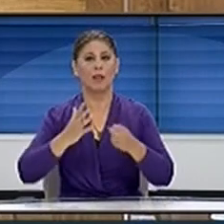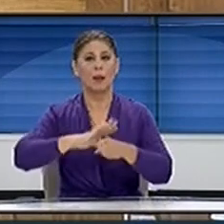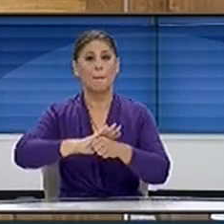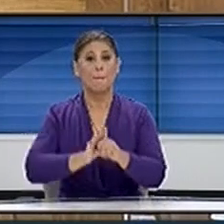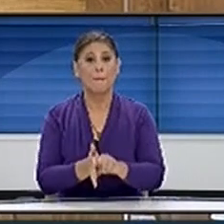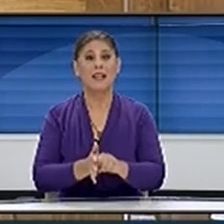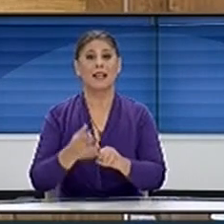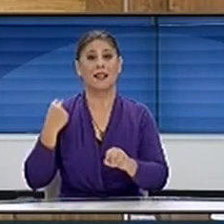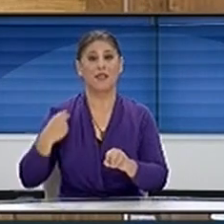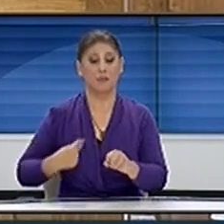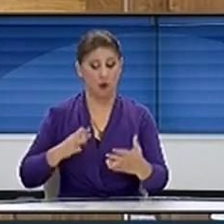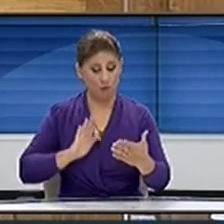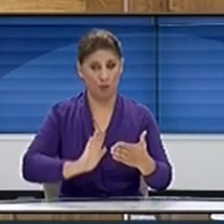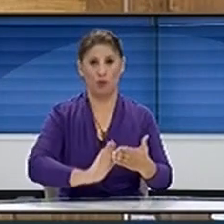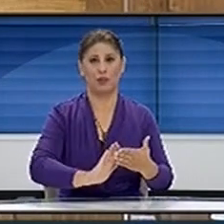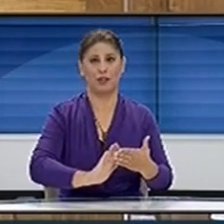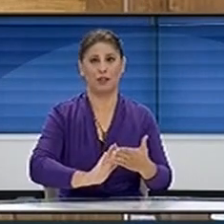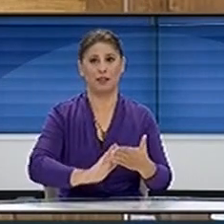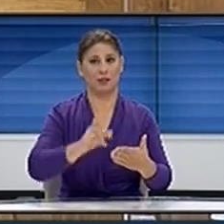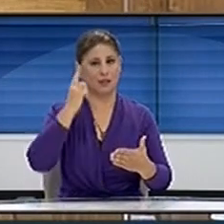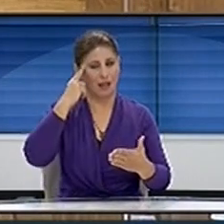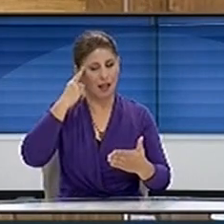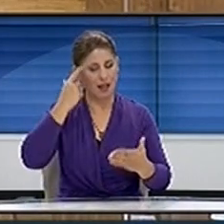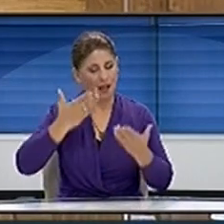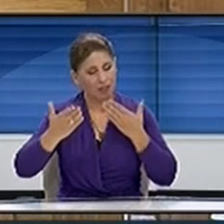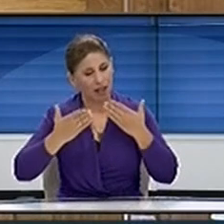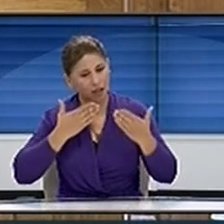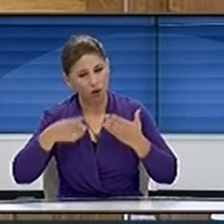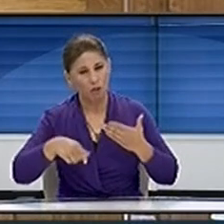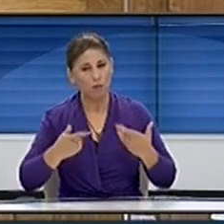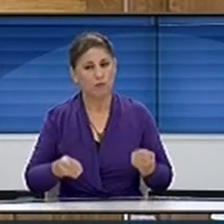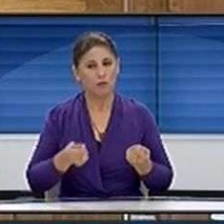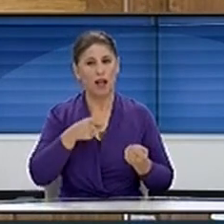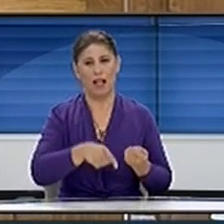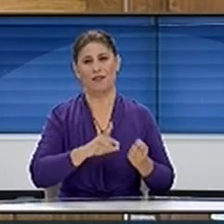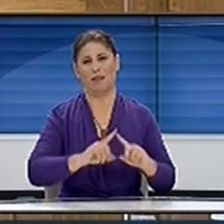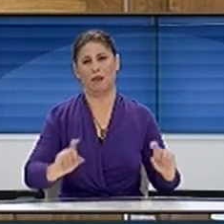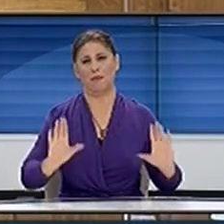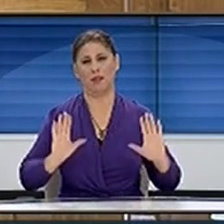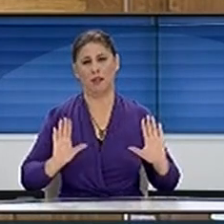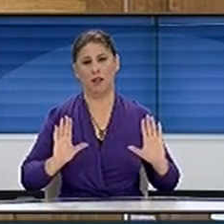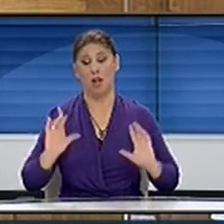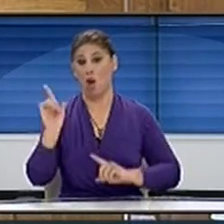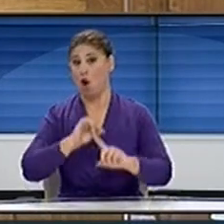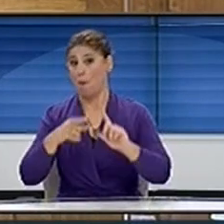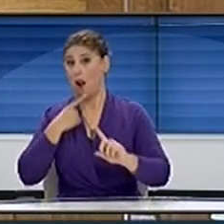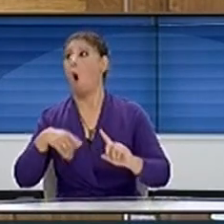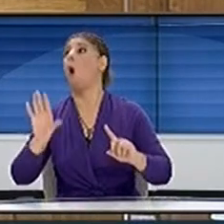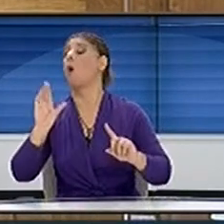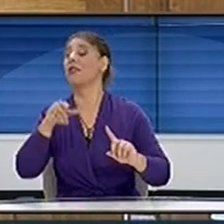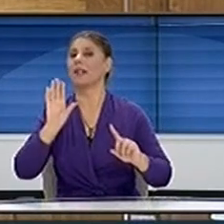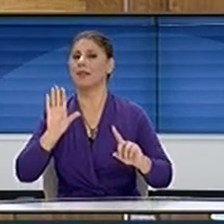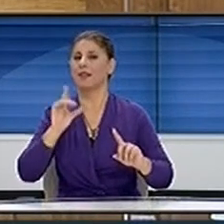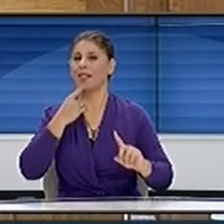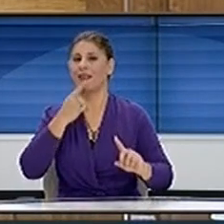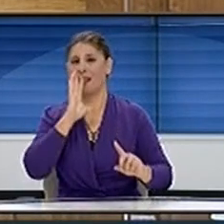πλήρης δημόσια προσέγγιση και κατανόηση των χειρισμών αυτού του χαρακτήρα. Όσοι το αρνούνται, απλά